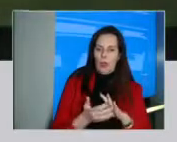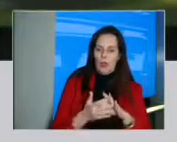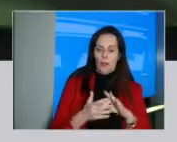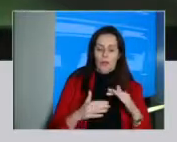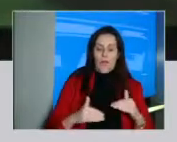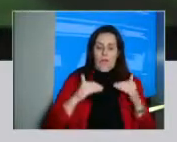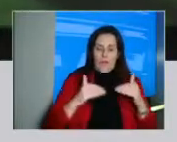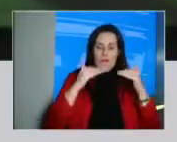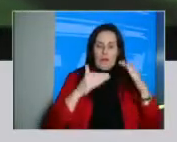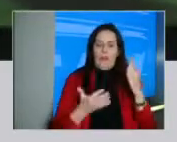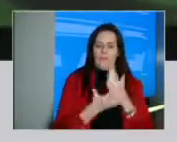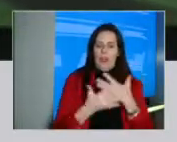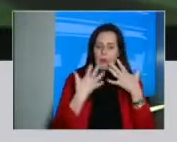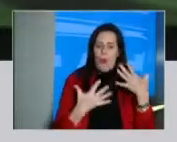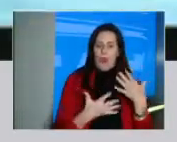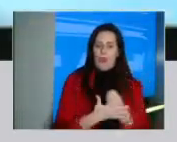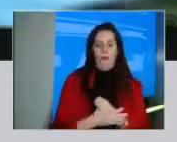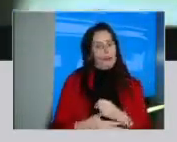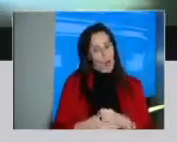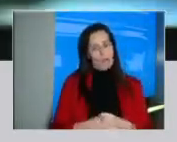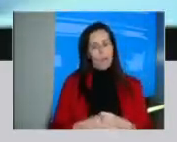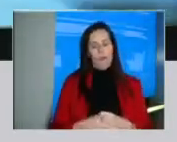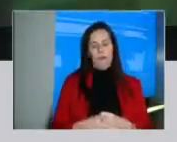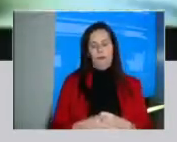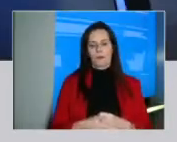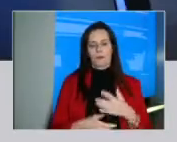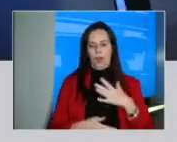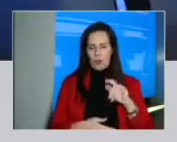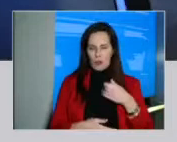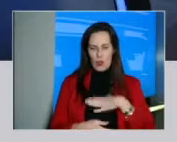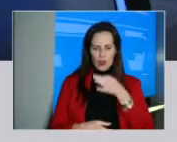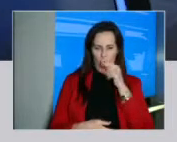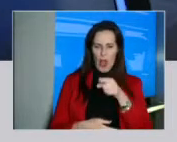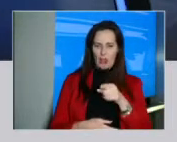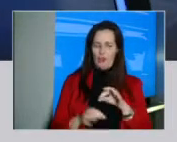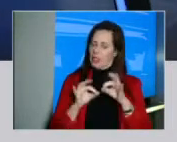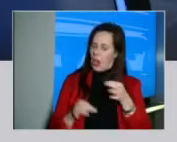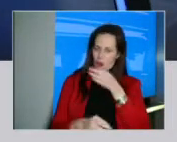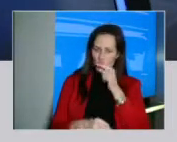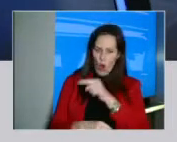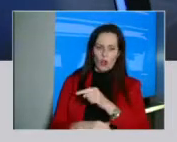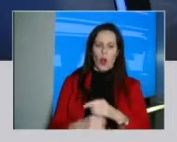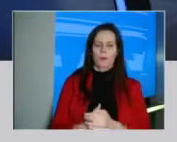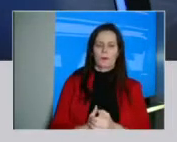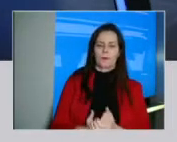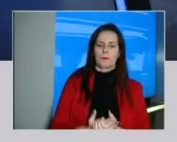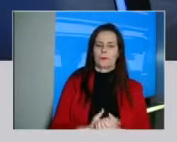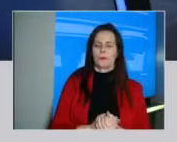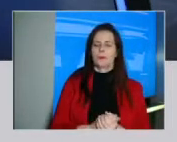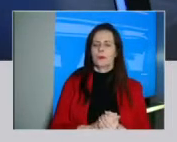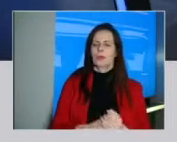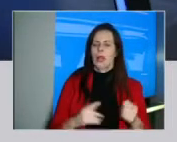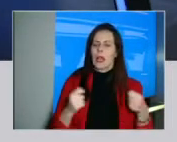השני והשלישי כבר זה הסיפורי הצלחה. אוקיי, טוב, יחזקאל, אותך אני דווקא ארצה לשאול את השאלה שהתחלתי לשאול את דוקטור חדד,